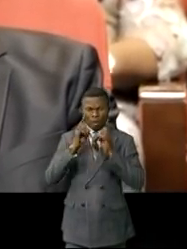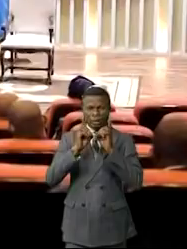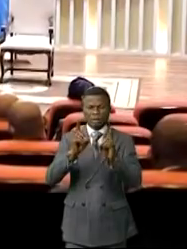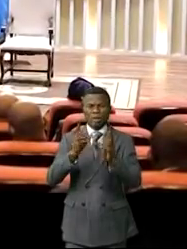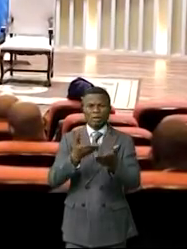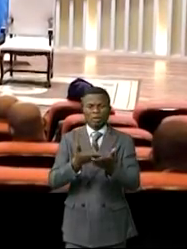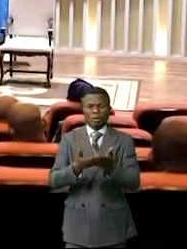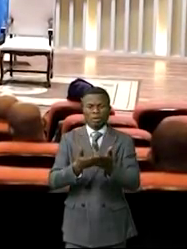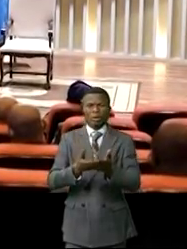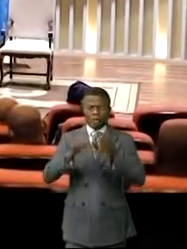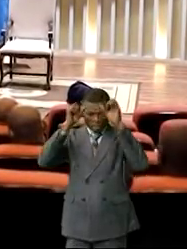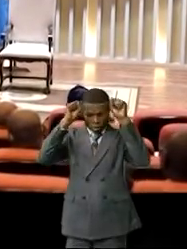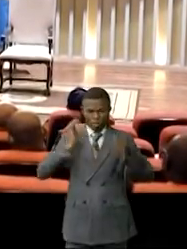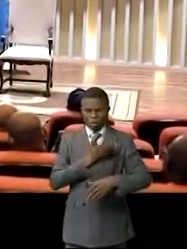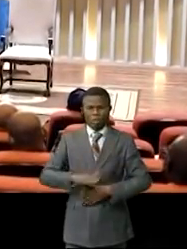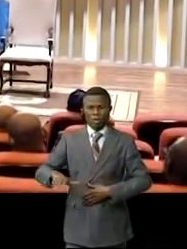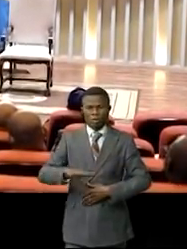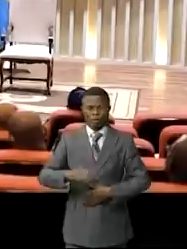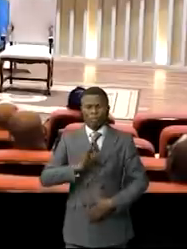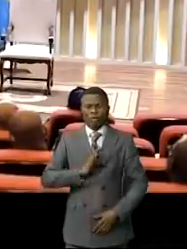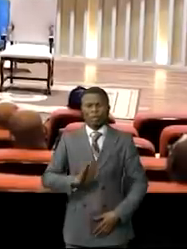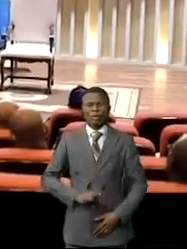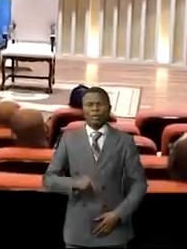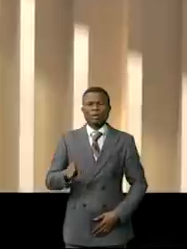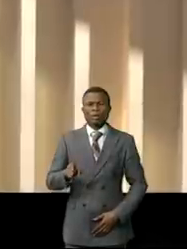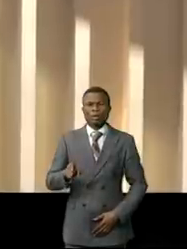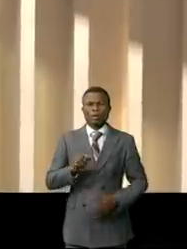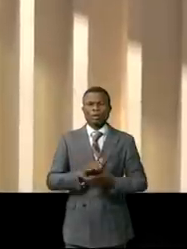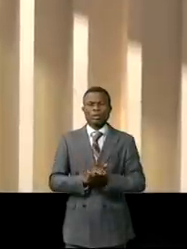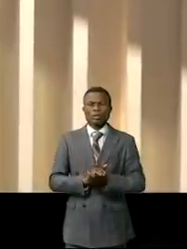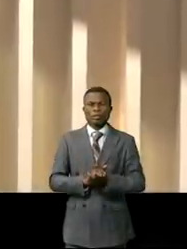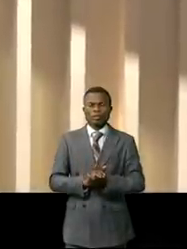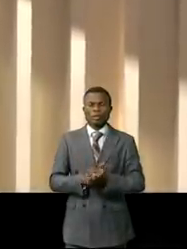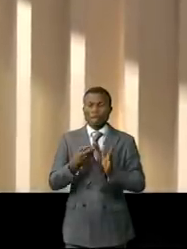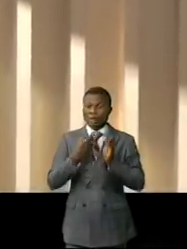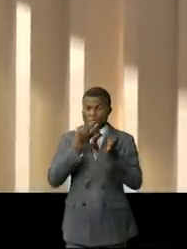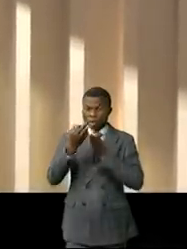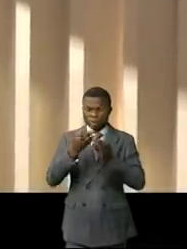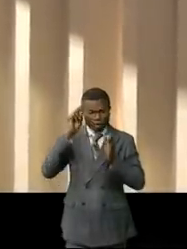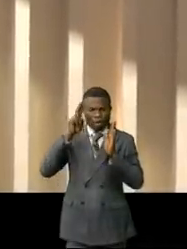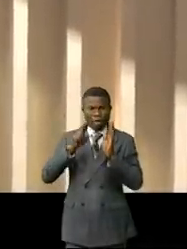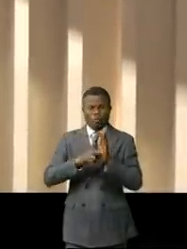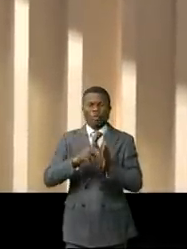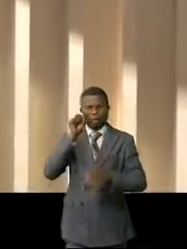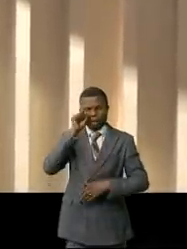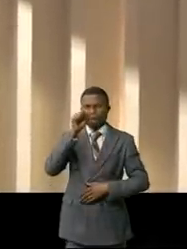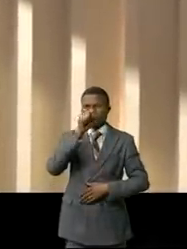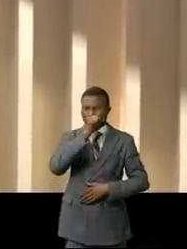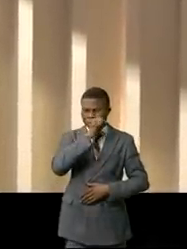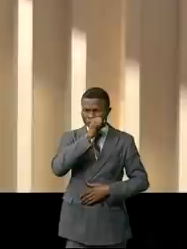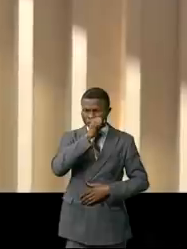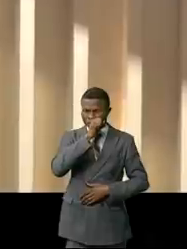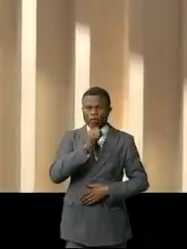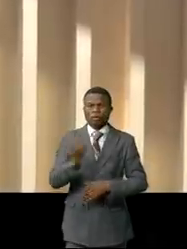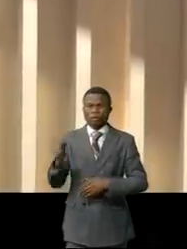d'ouverture, le garant de la nation congolaise Félix-Antoine Tshisekedi Tshilombo a indiqué que le gouvernement Samalou Kondé a été